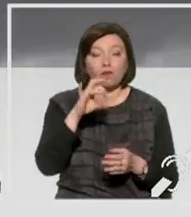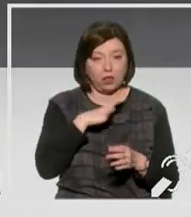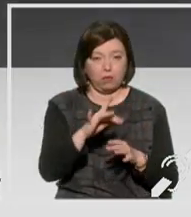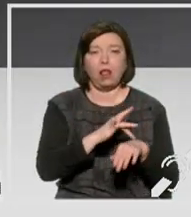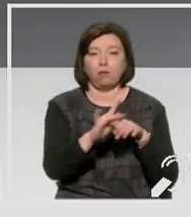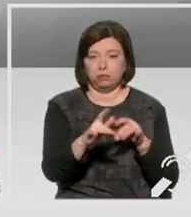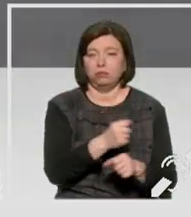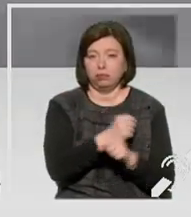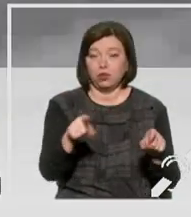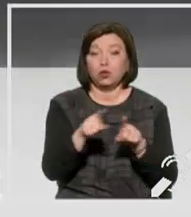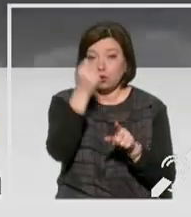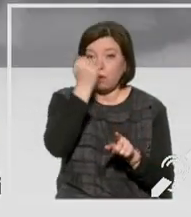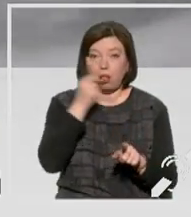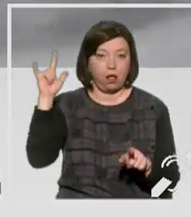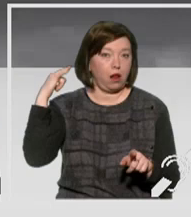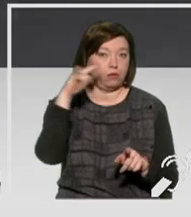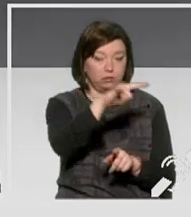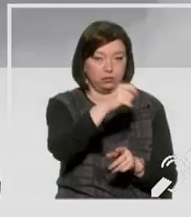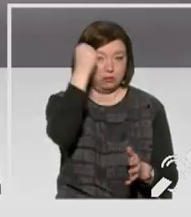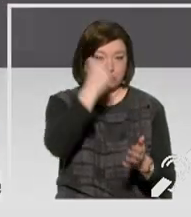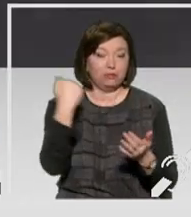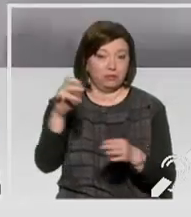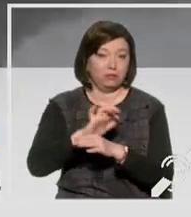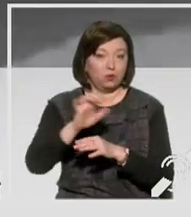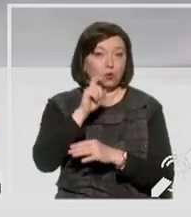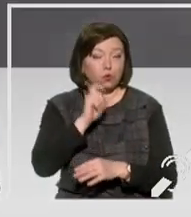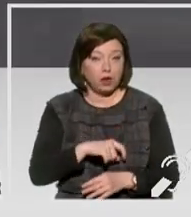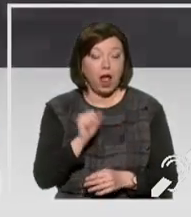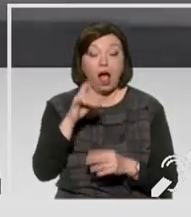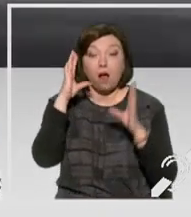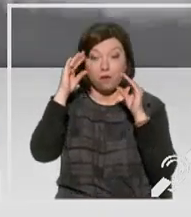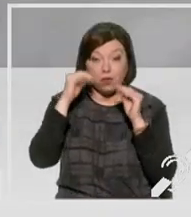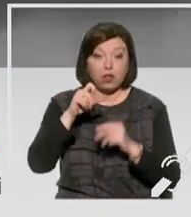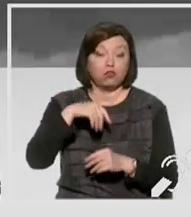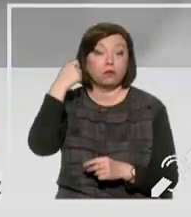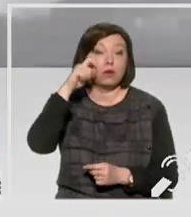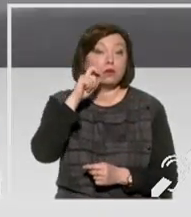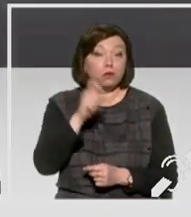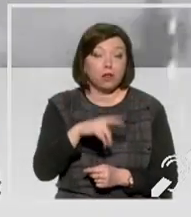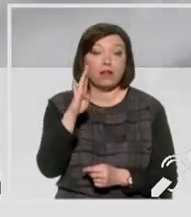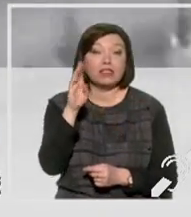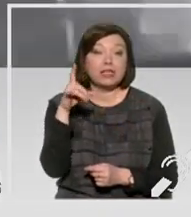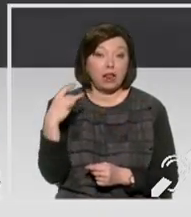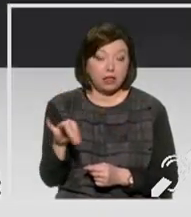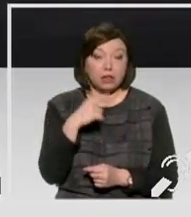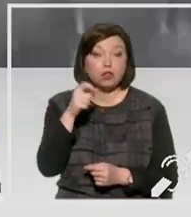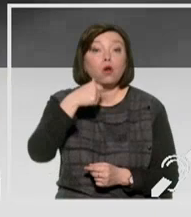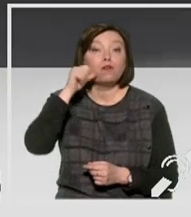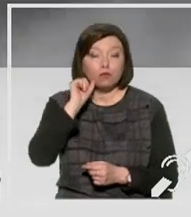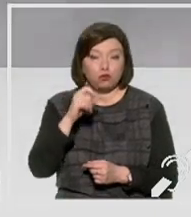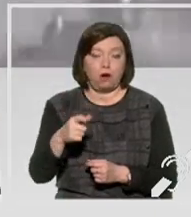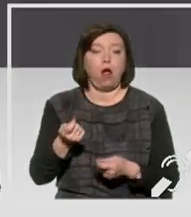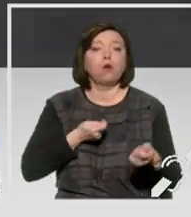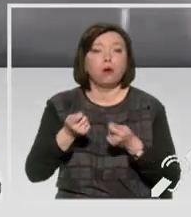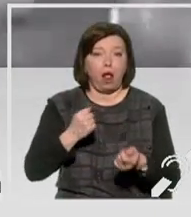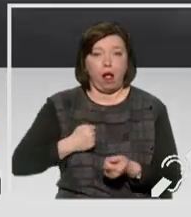fost distrusă tot cu ajutorul dronelor navale Magura de fabricație ucraineană. Aseară, președinte Ucrainei Vladimir Zelenski a declarat că ieri comandantul